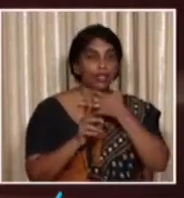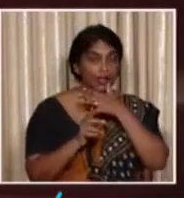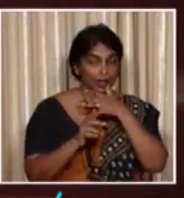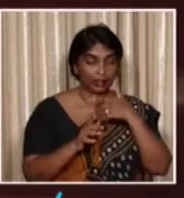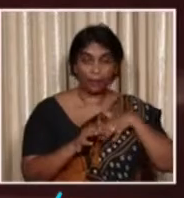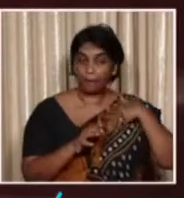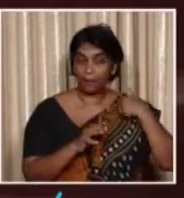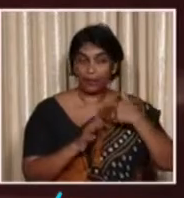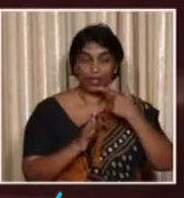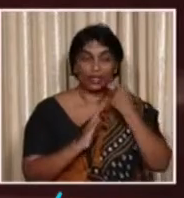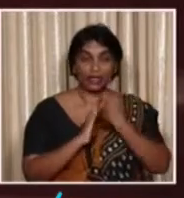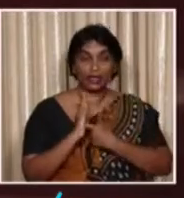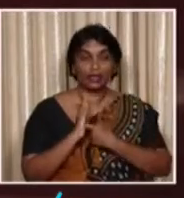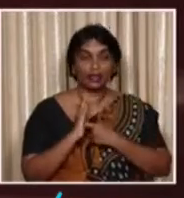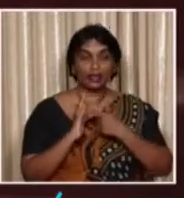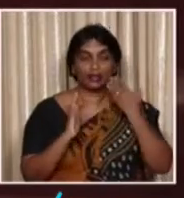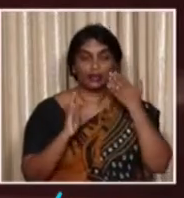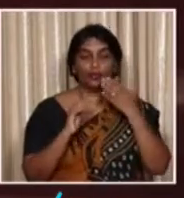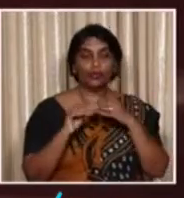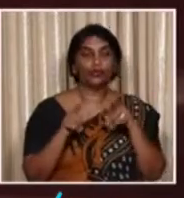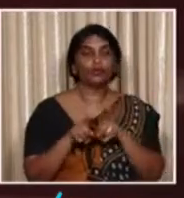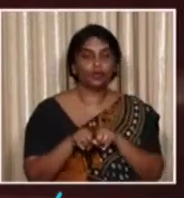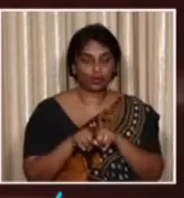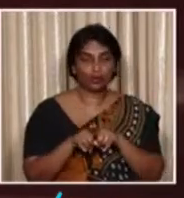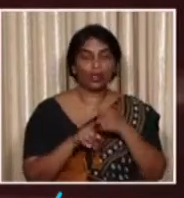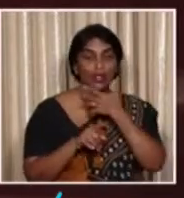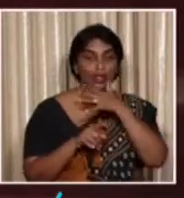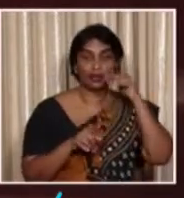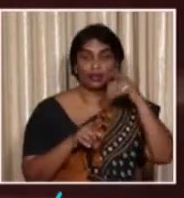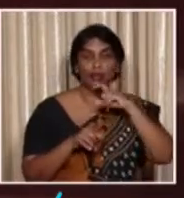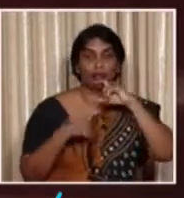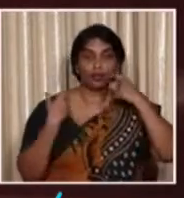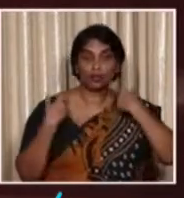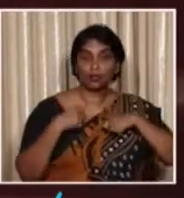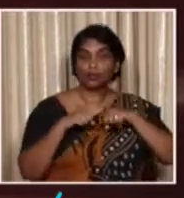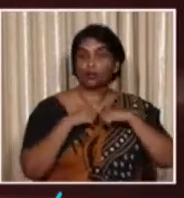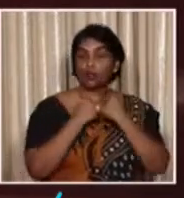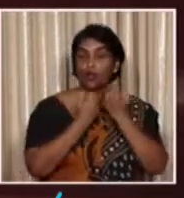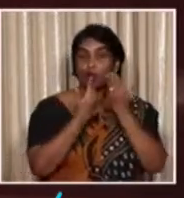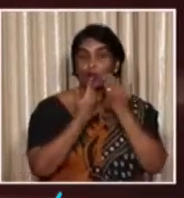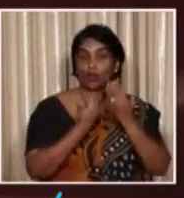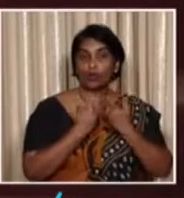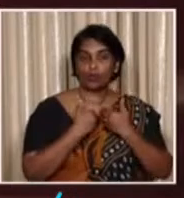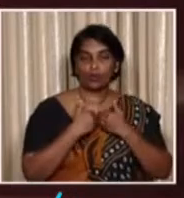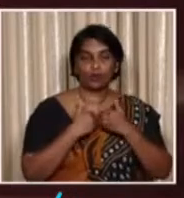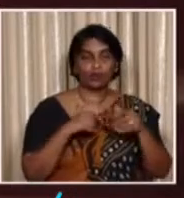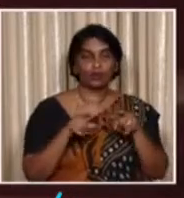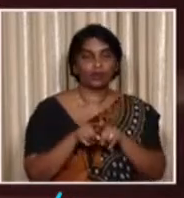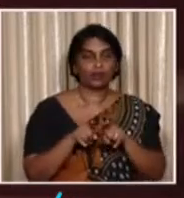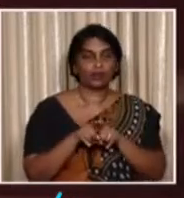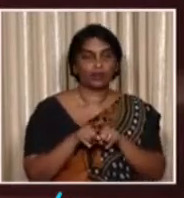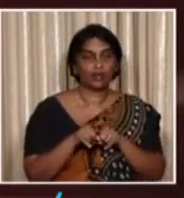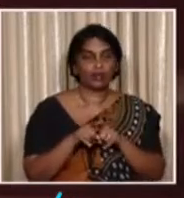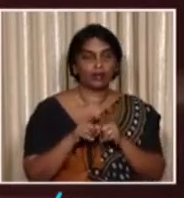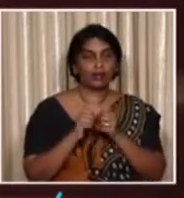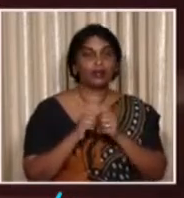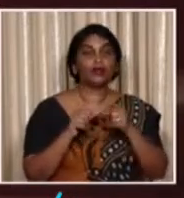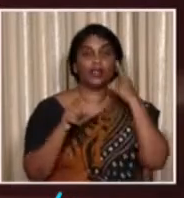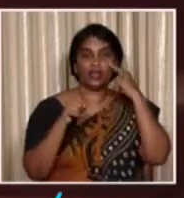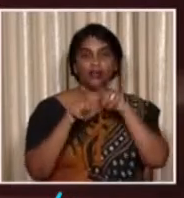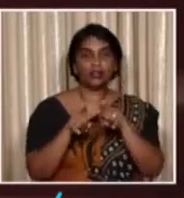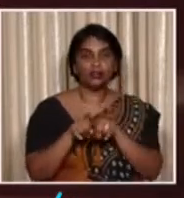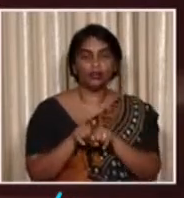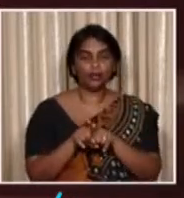බ්‍රිතාන්‍යයේ DAC බීච් ක්‍රොෆ්ට් LLP නීතිඥ සමාගමේ උපදෙස් ඇතිව පෙනී සිටීම සඳහා රාජ